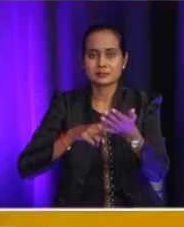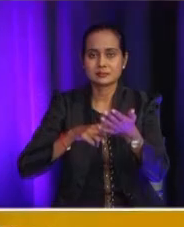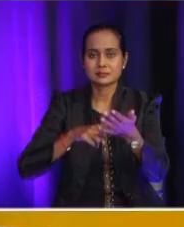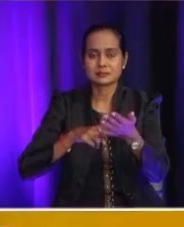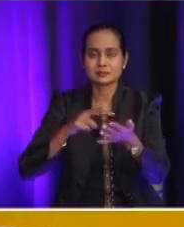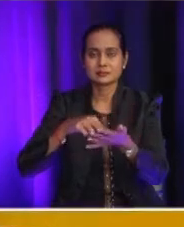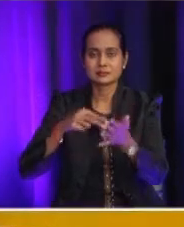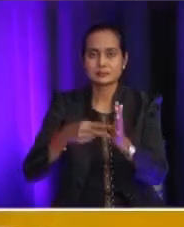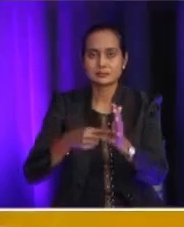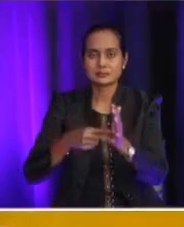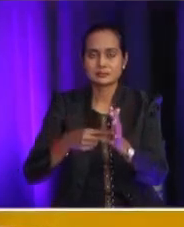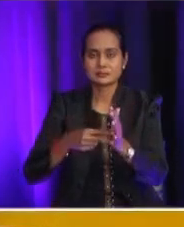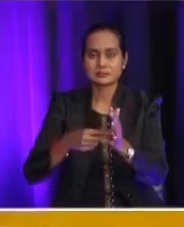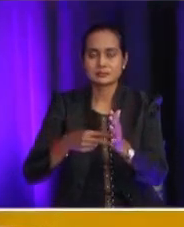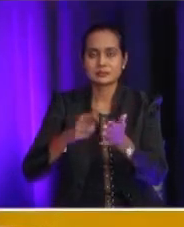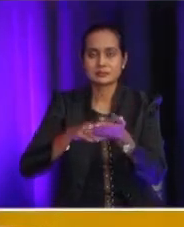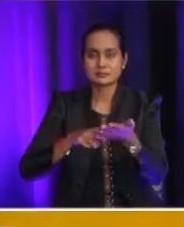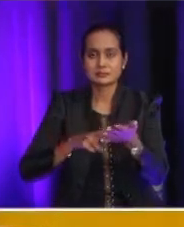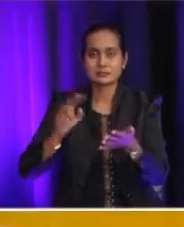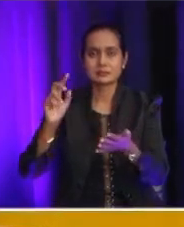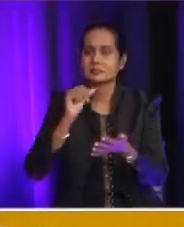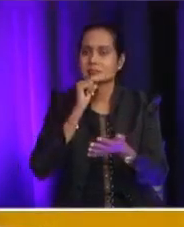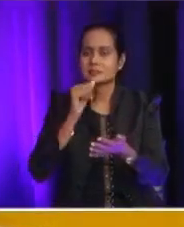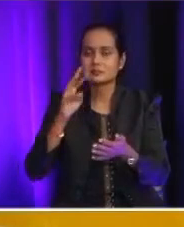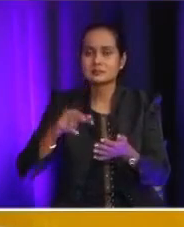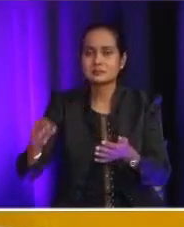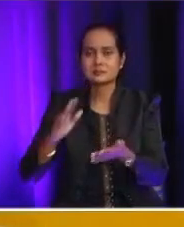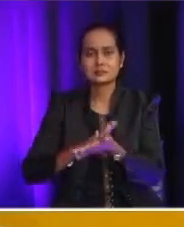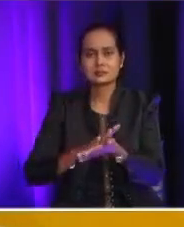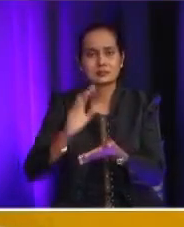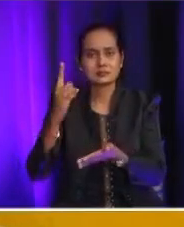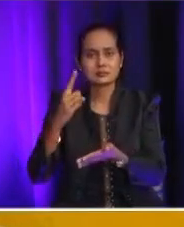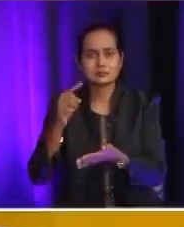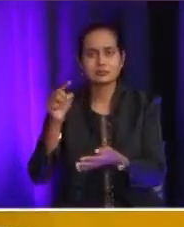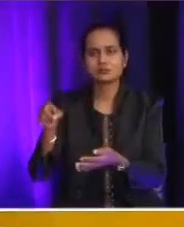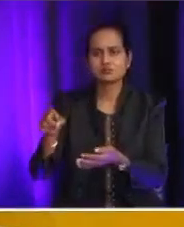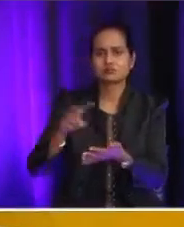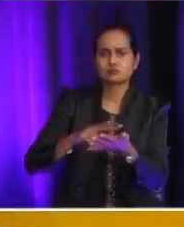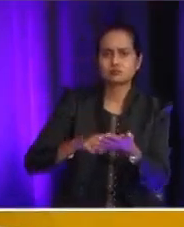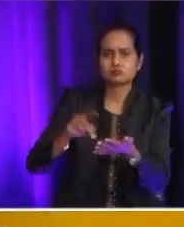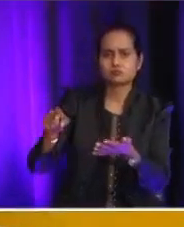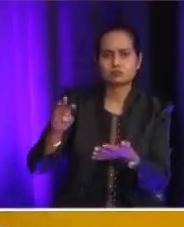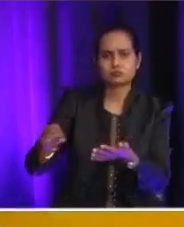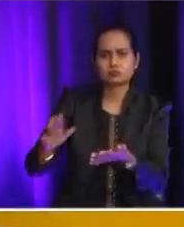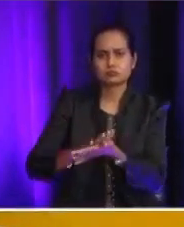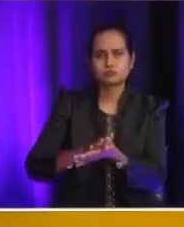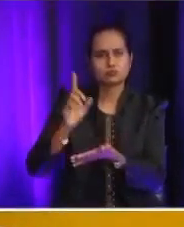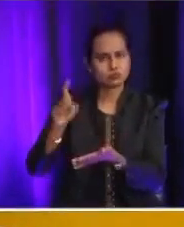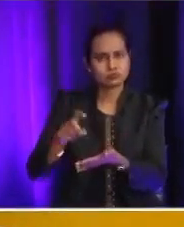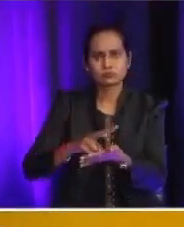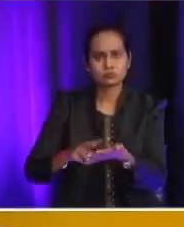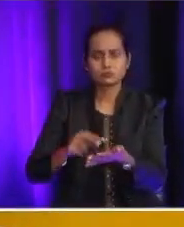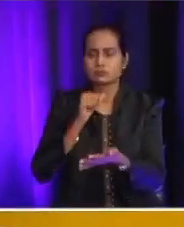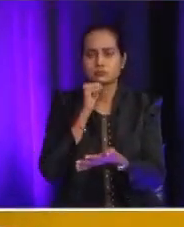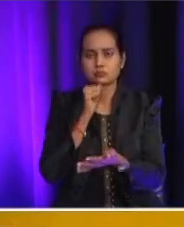bukan murid sekolah je. Jangan ingat, membaca, awak budak sekolah, awak kena baca. Tidak. Maksudnya di sini membaca tu